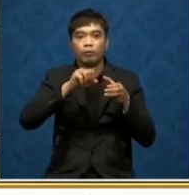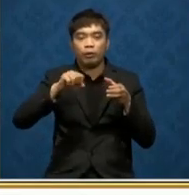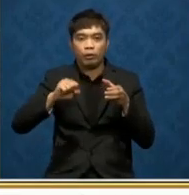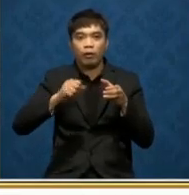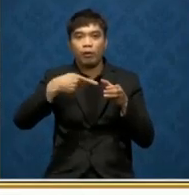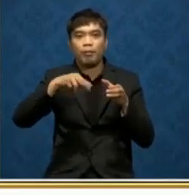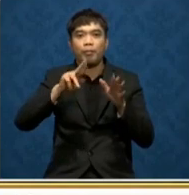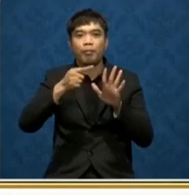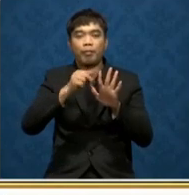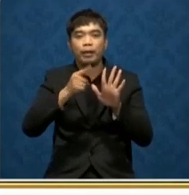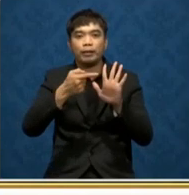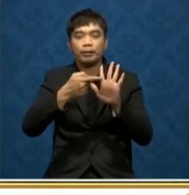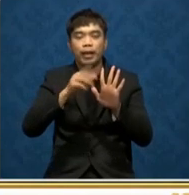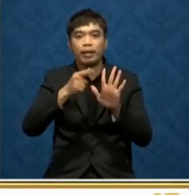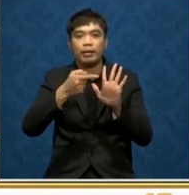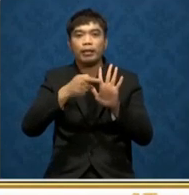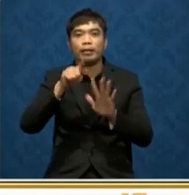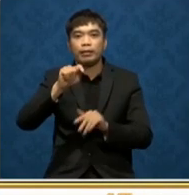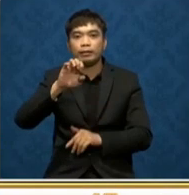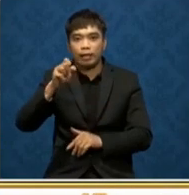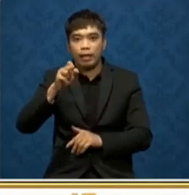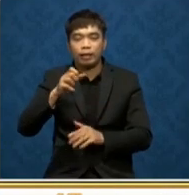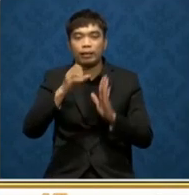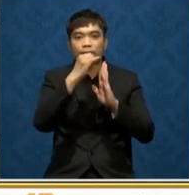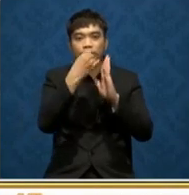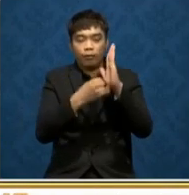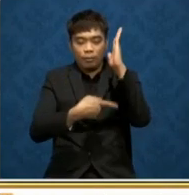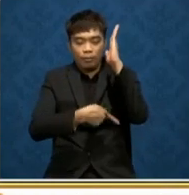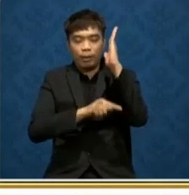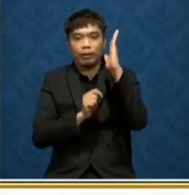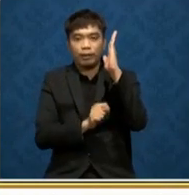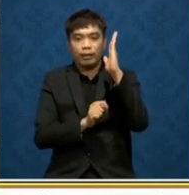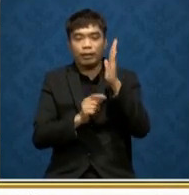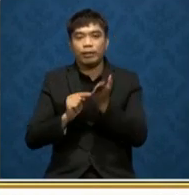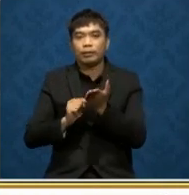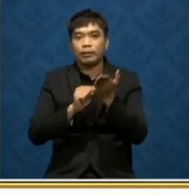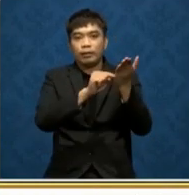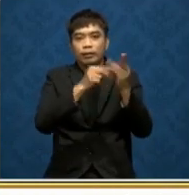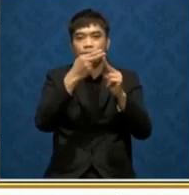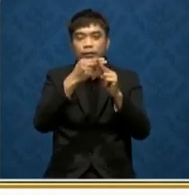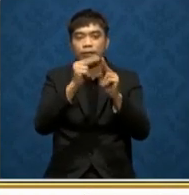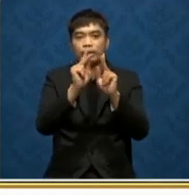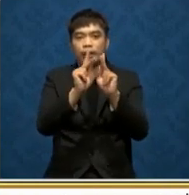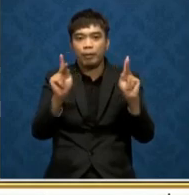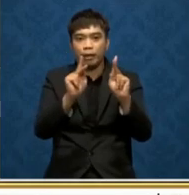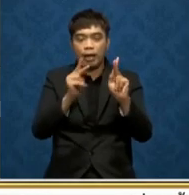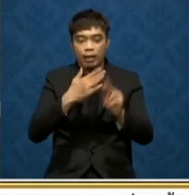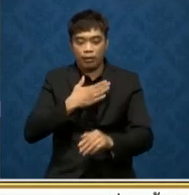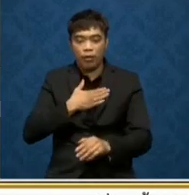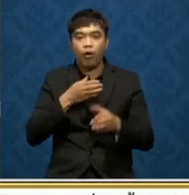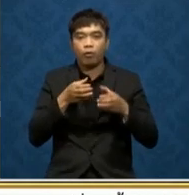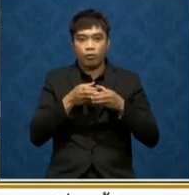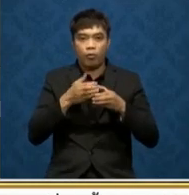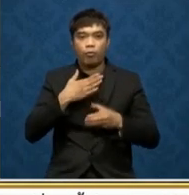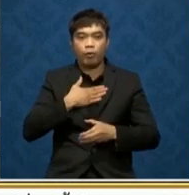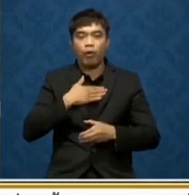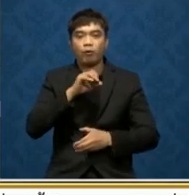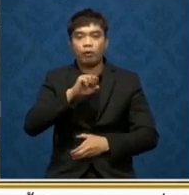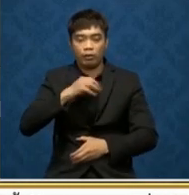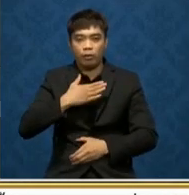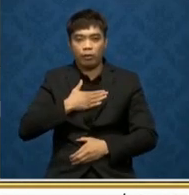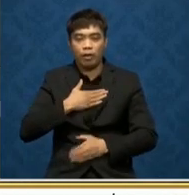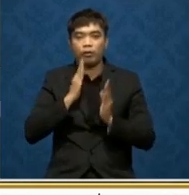านีขอเสนอคณะกรรมาธิการวิสามัญในสัดส่วนของพรรคประชาชา